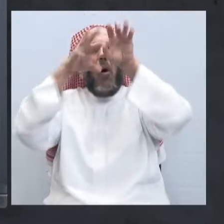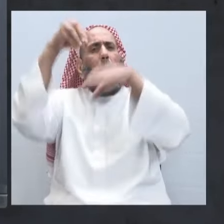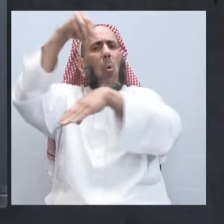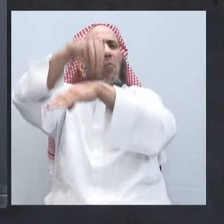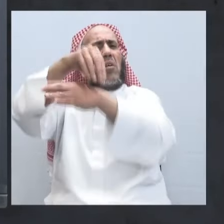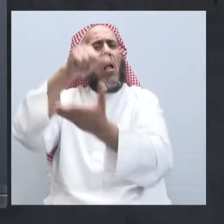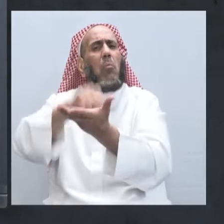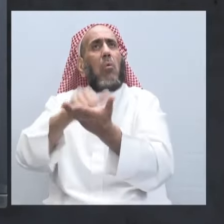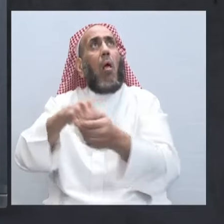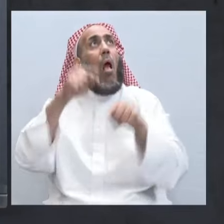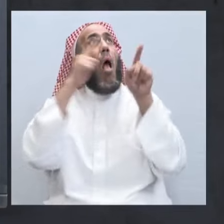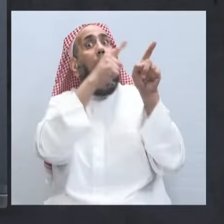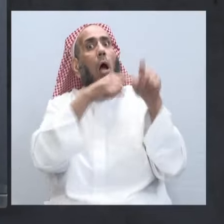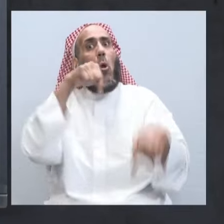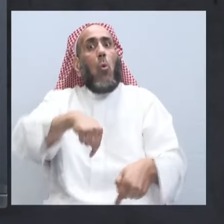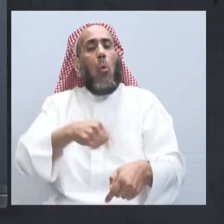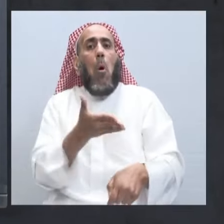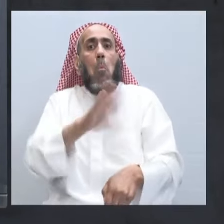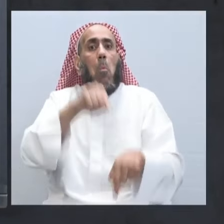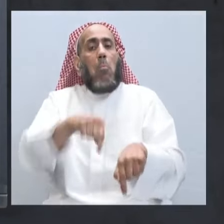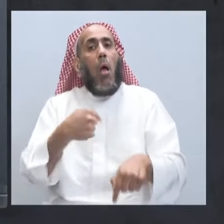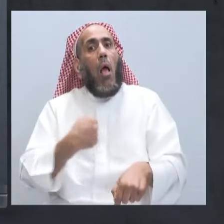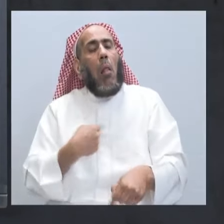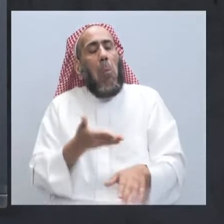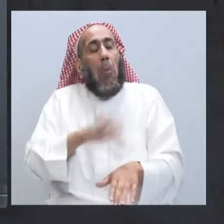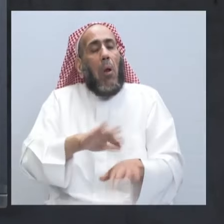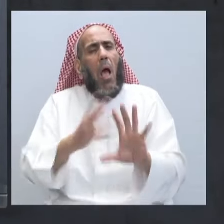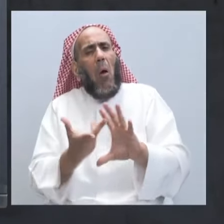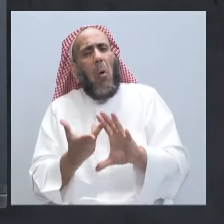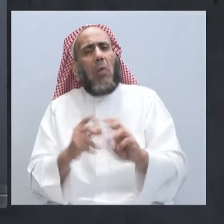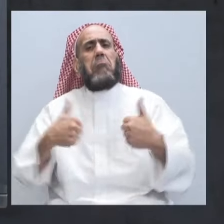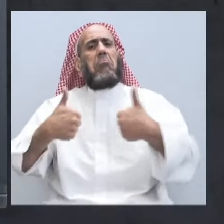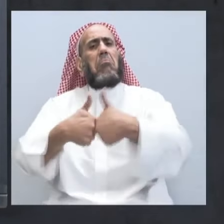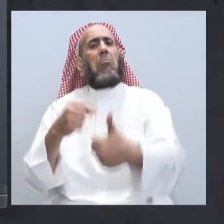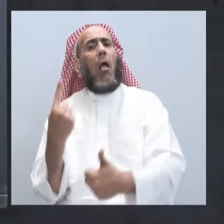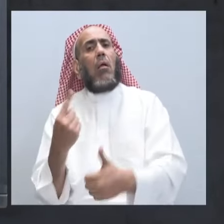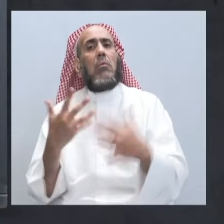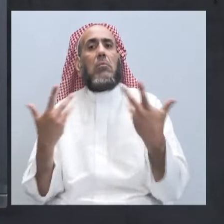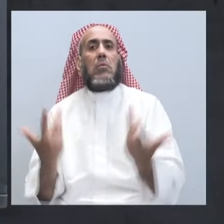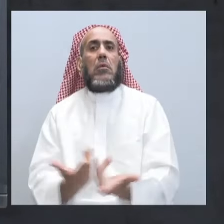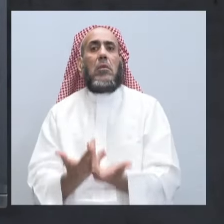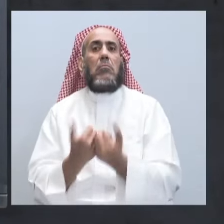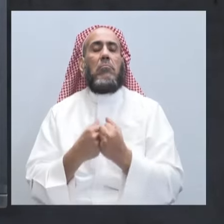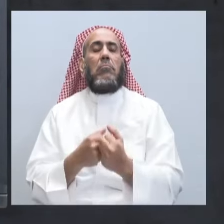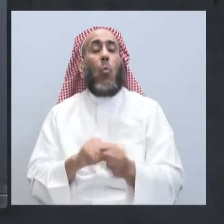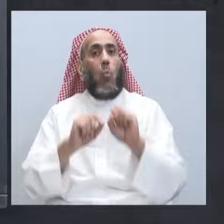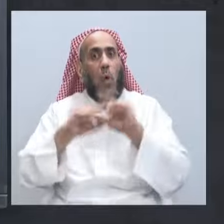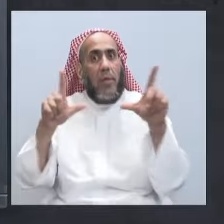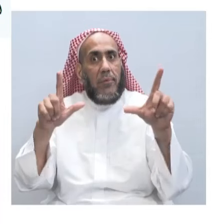يقول اليوم سيموت احد اما انا او احد من عائلتي